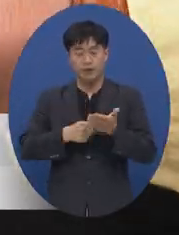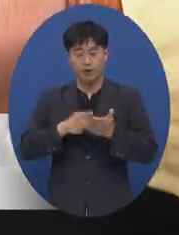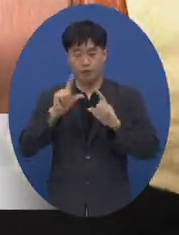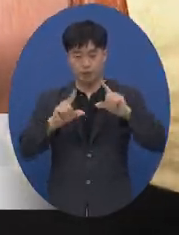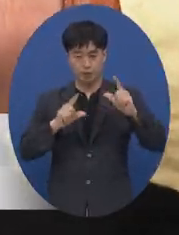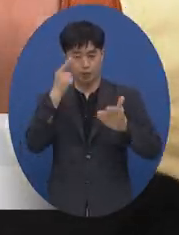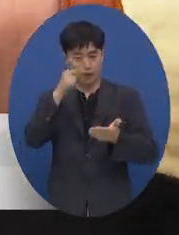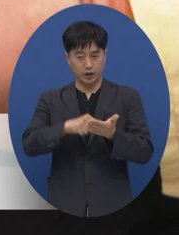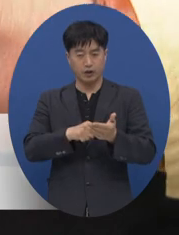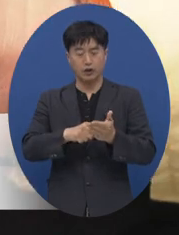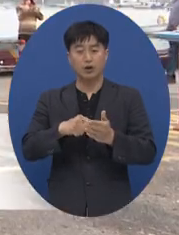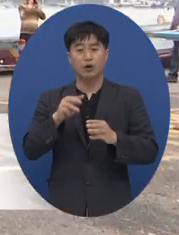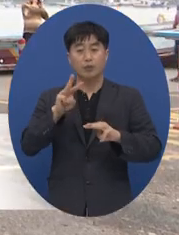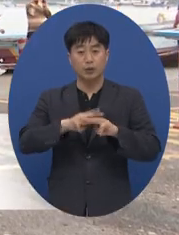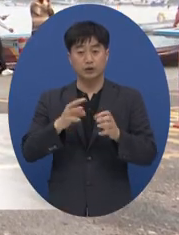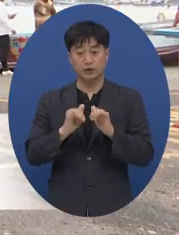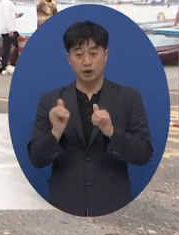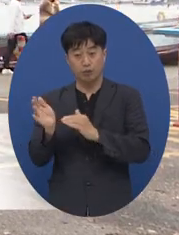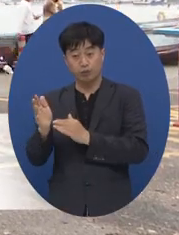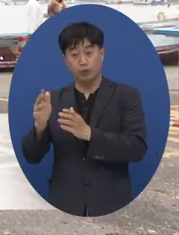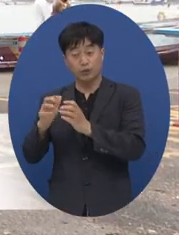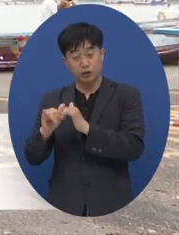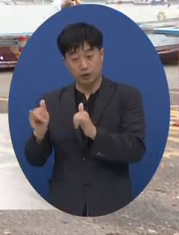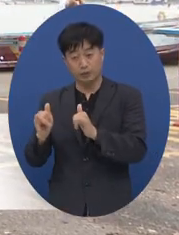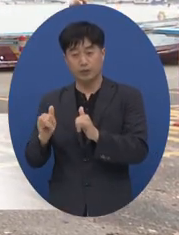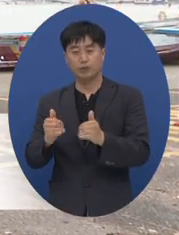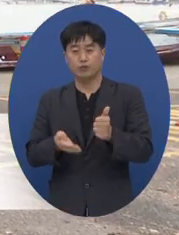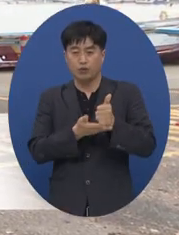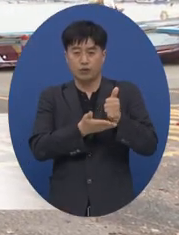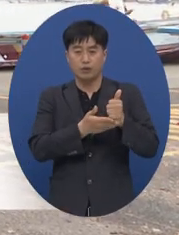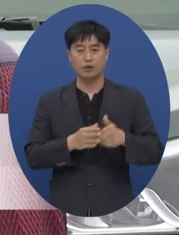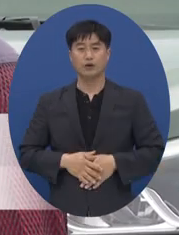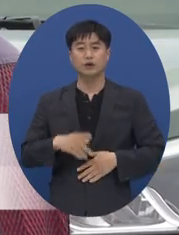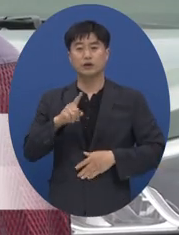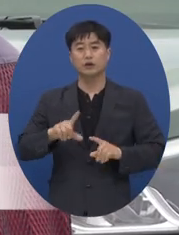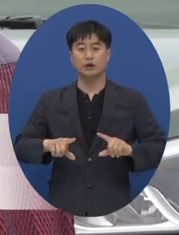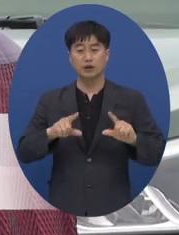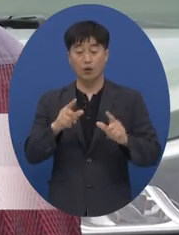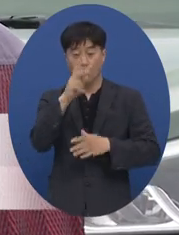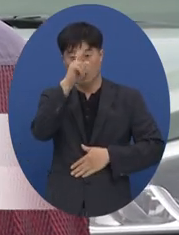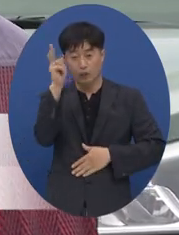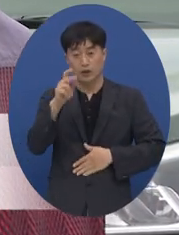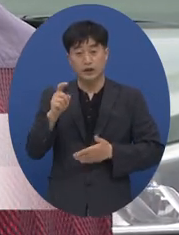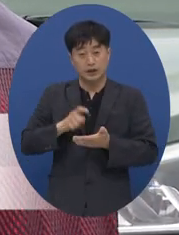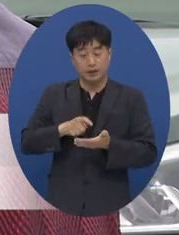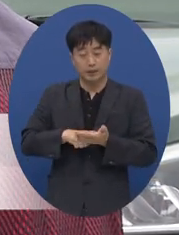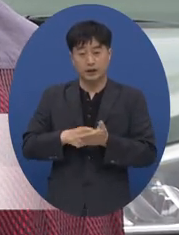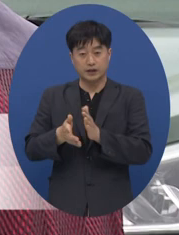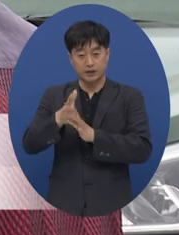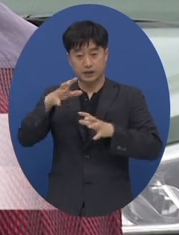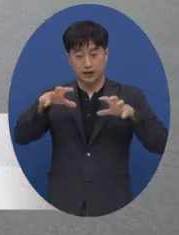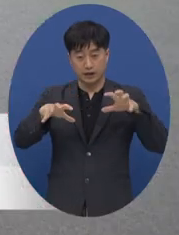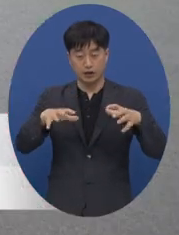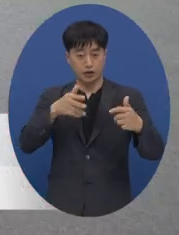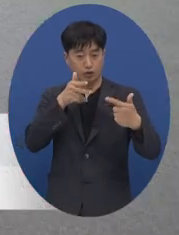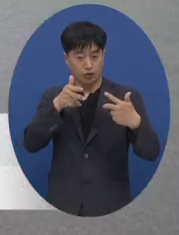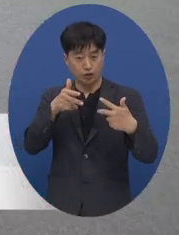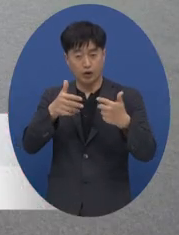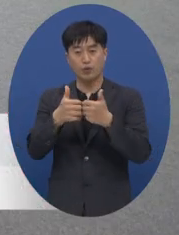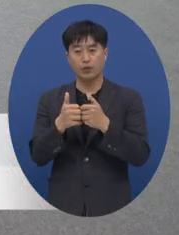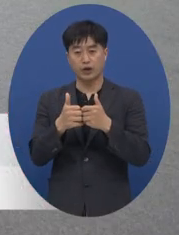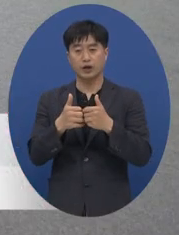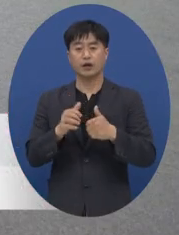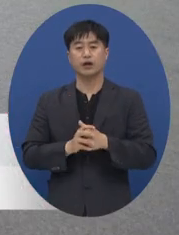확인하고 농업인들과 어업인들을 격려했습니다. 이날 오후엔 긴급 시군 부단체장 영상회의를